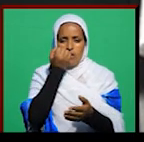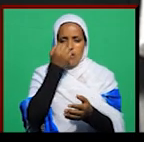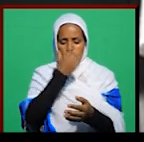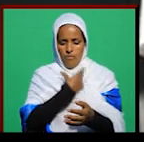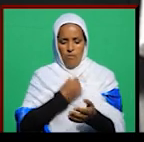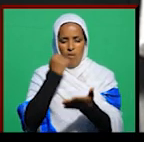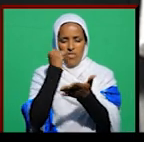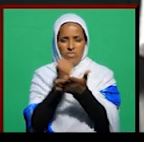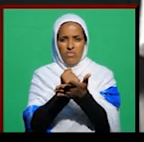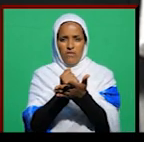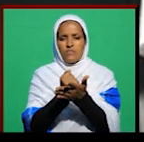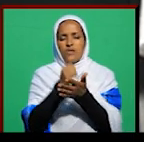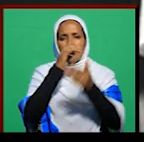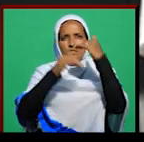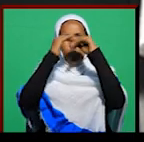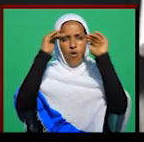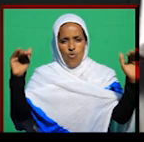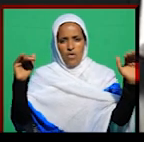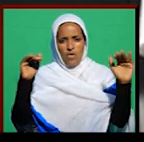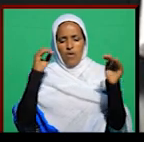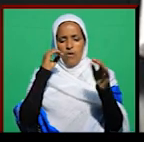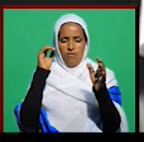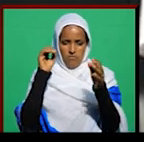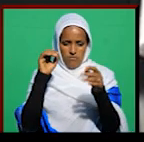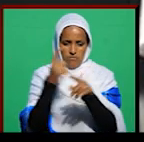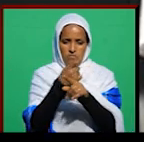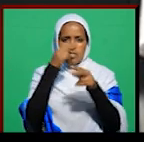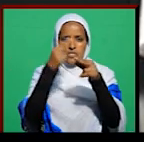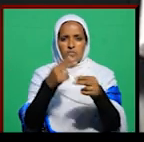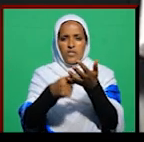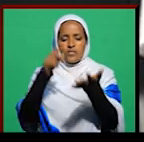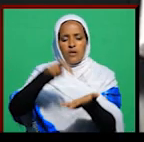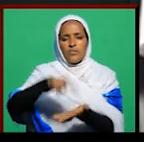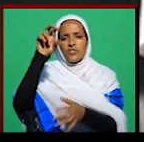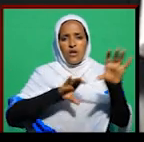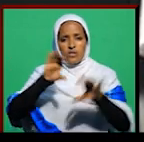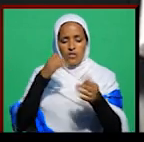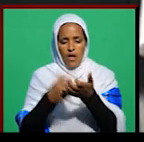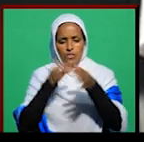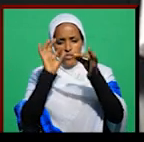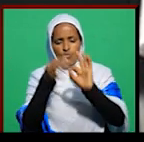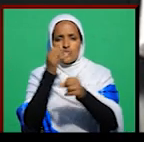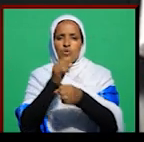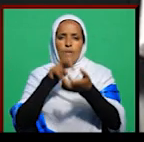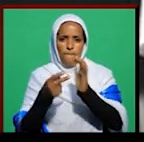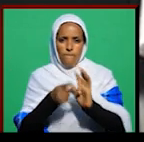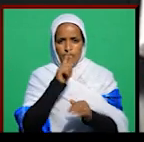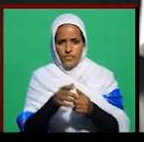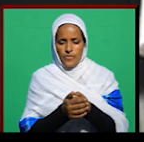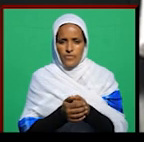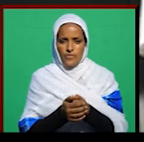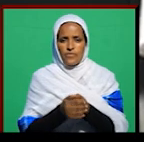መታተማችን የሚያመለክት ሰማያዊ ማይተም በመሆኑ ማይተም የሚለውን ስም ከዚያም መነሻ ያደረገው ያን ትርጉም ይዞታል ማለት